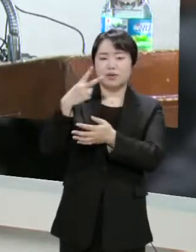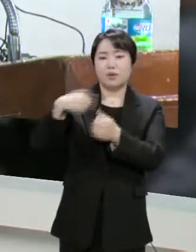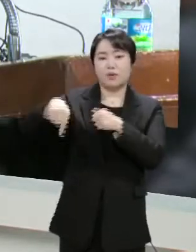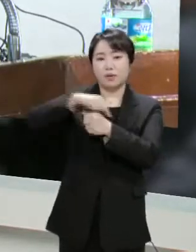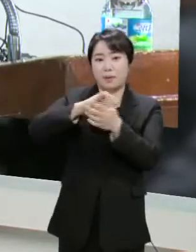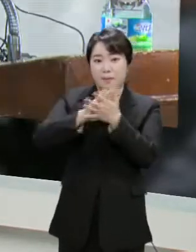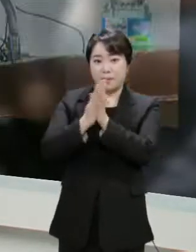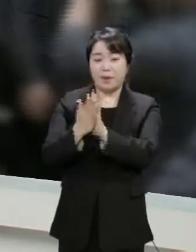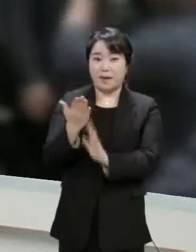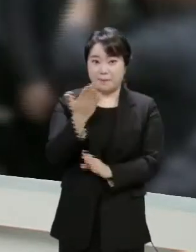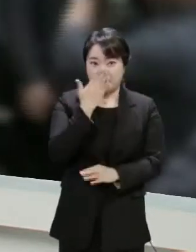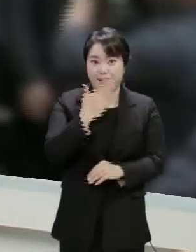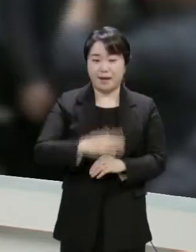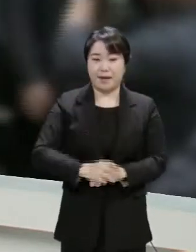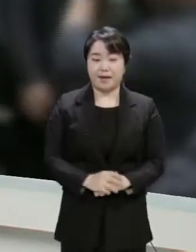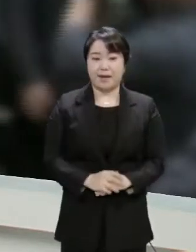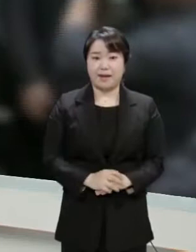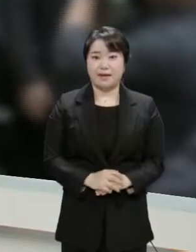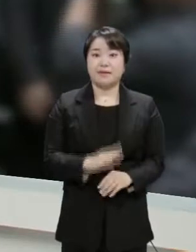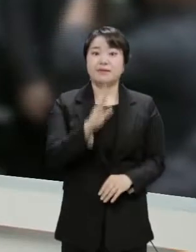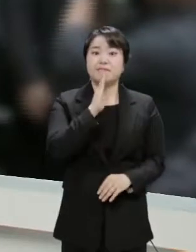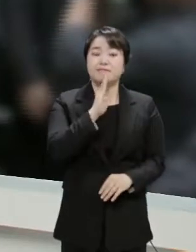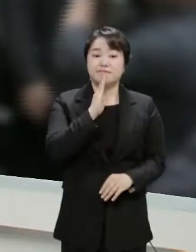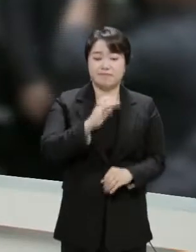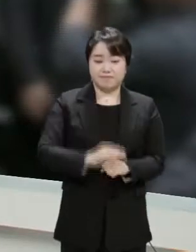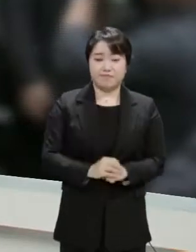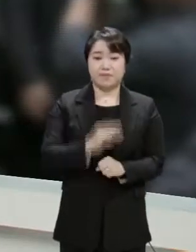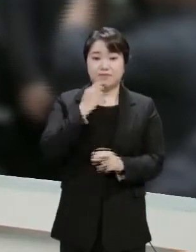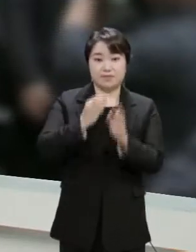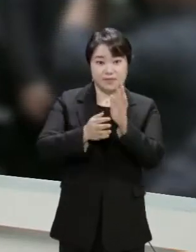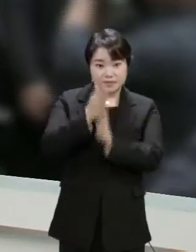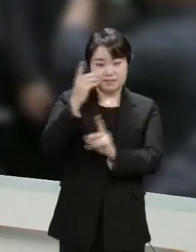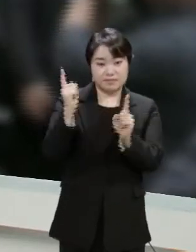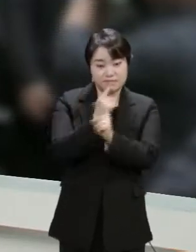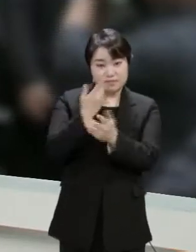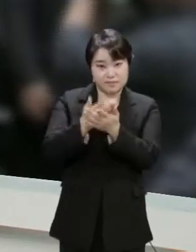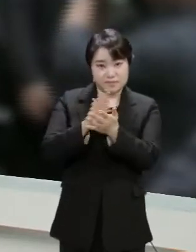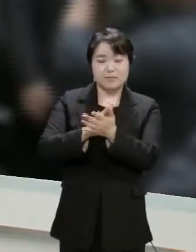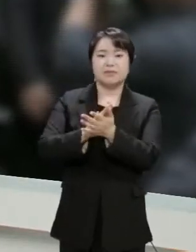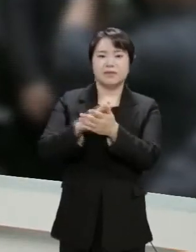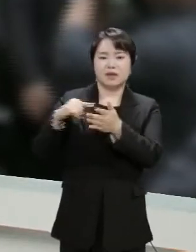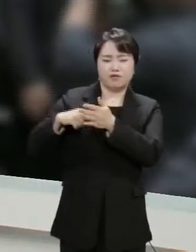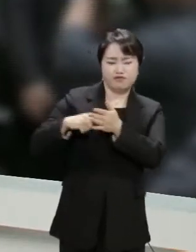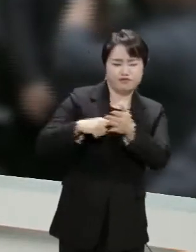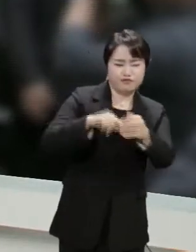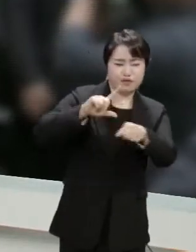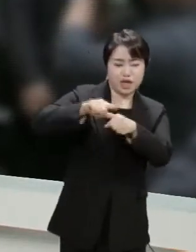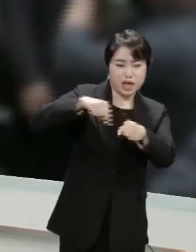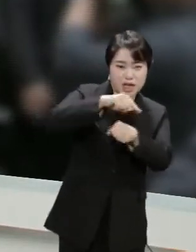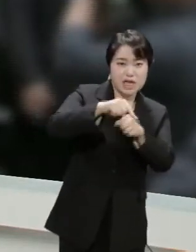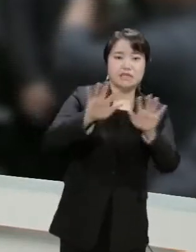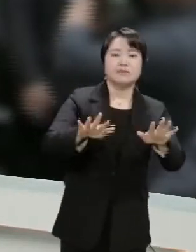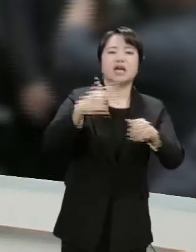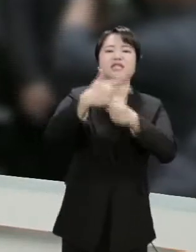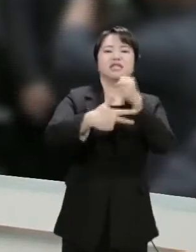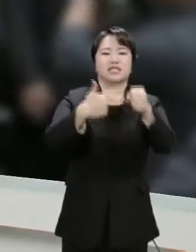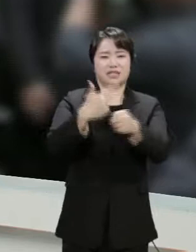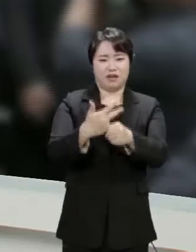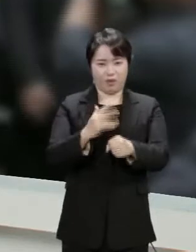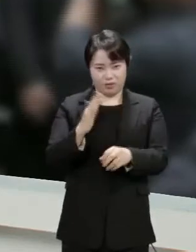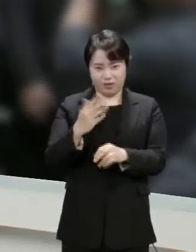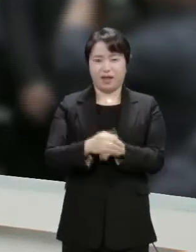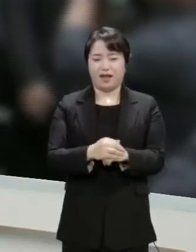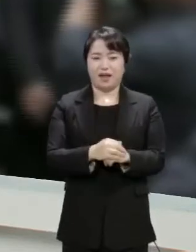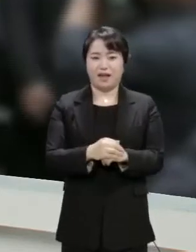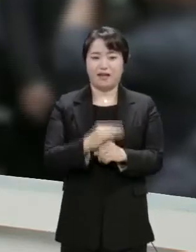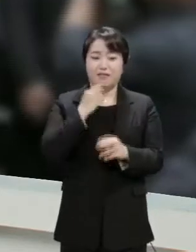이뤄내겠습니다. 네, 이렇게 시작했던 서울의 도시재생이 7년을 맞았습니다. 현재까지 서울 전체